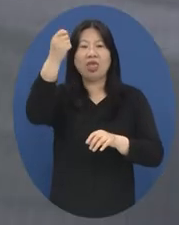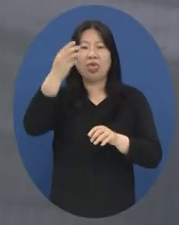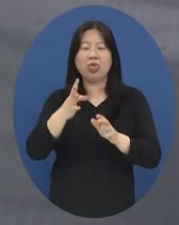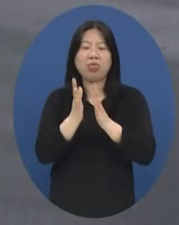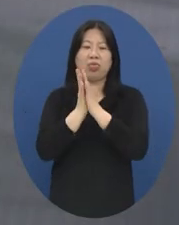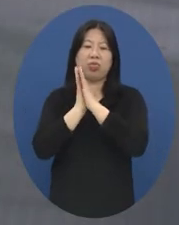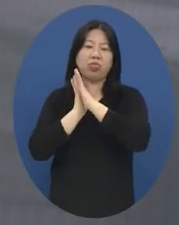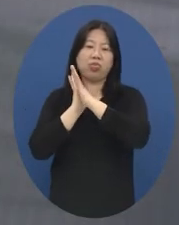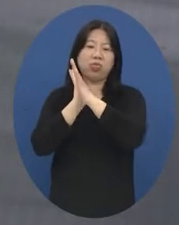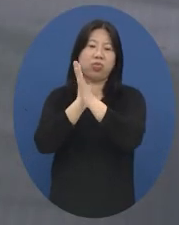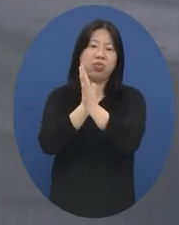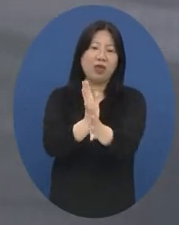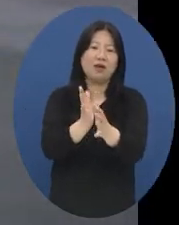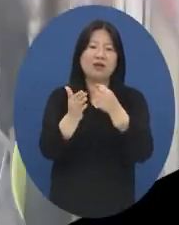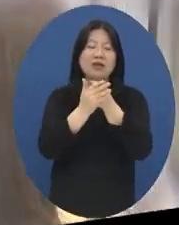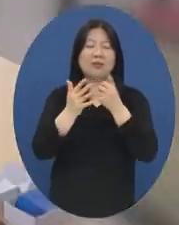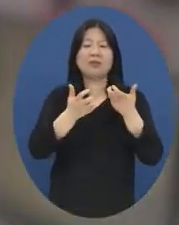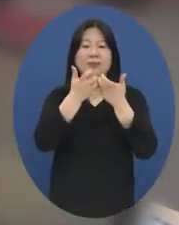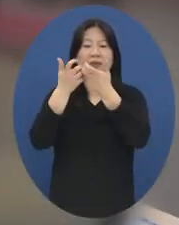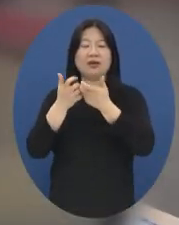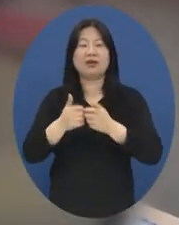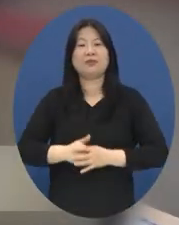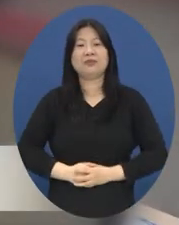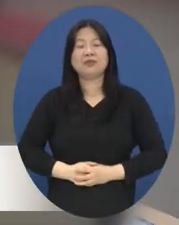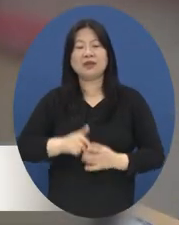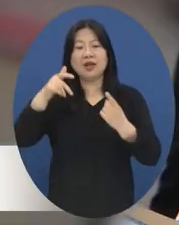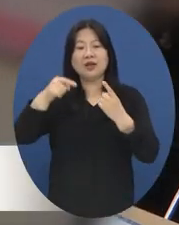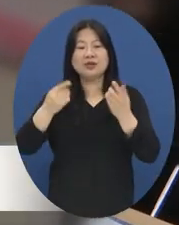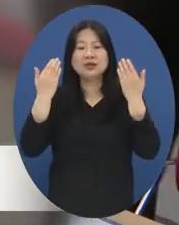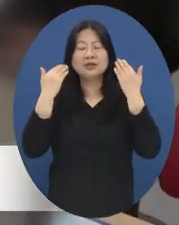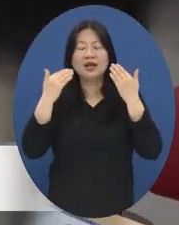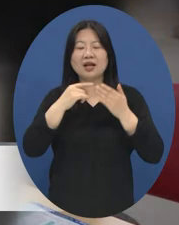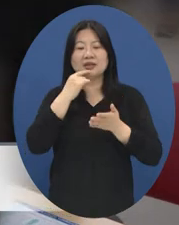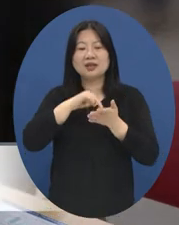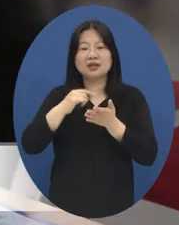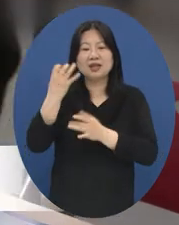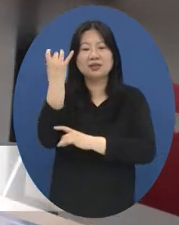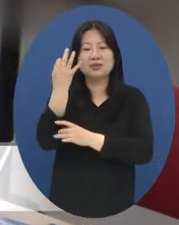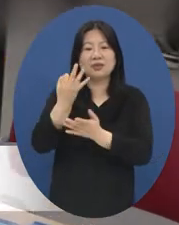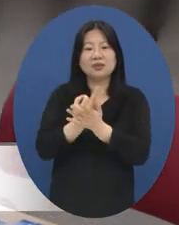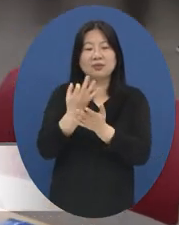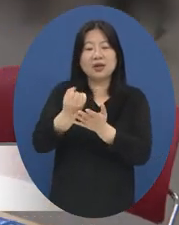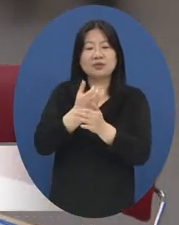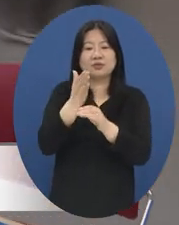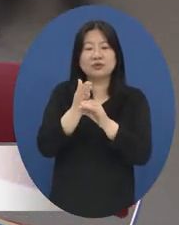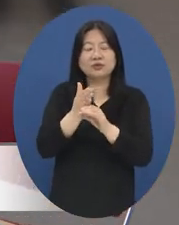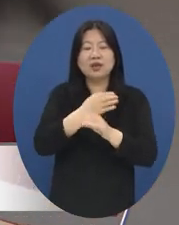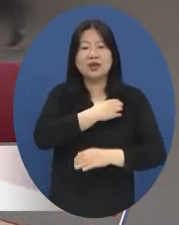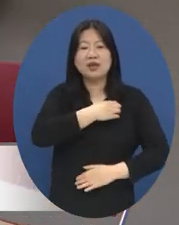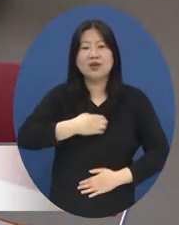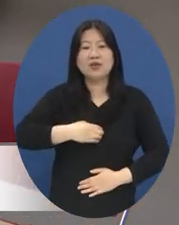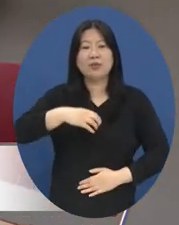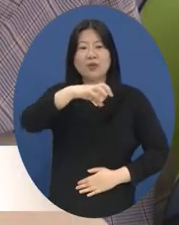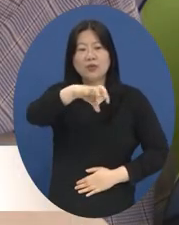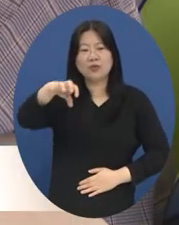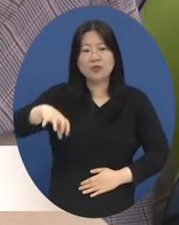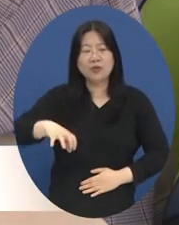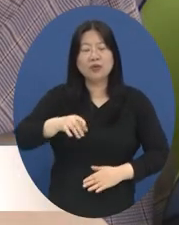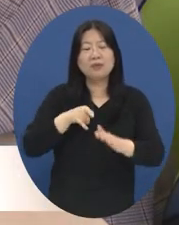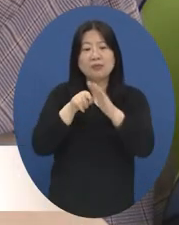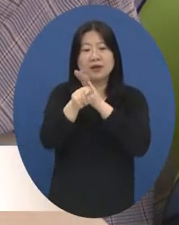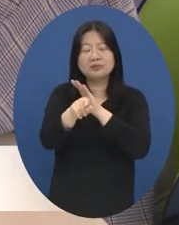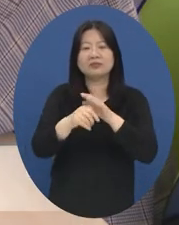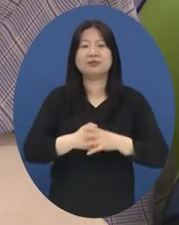몰려 북새통을 이뤘습니다. 일주일이 지나 재난기본소득 신청을 받고 있는 행정복지센터 곳곳을